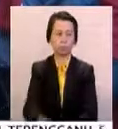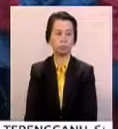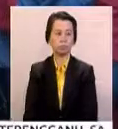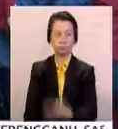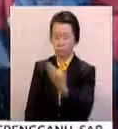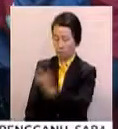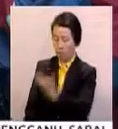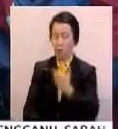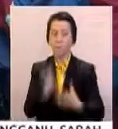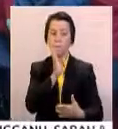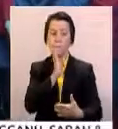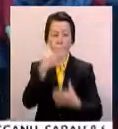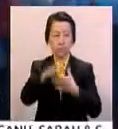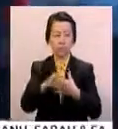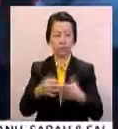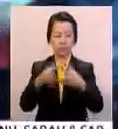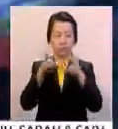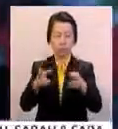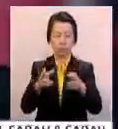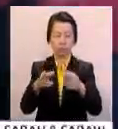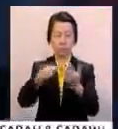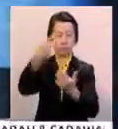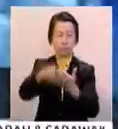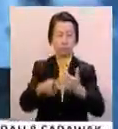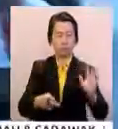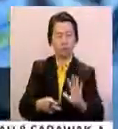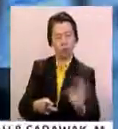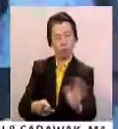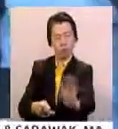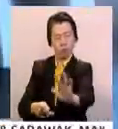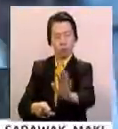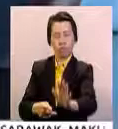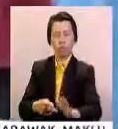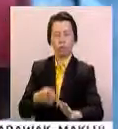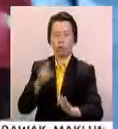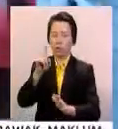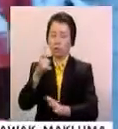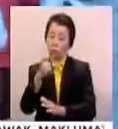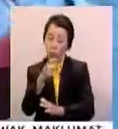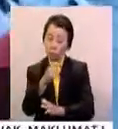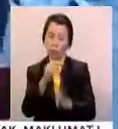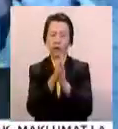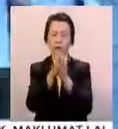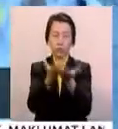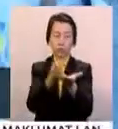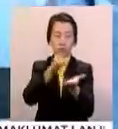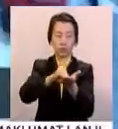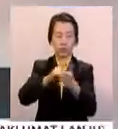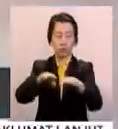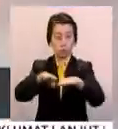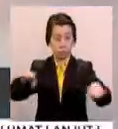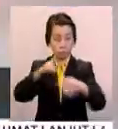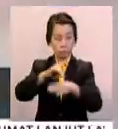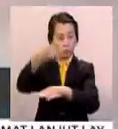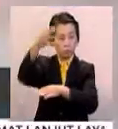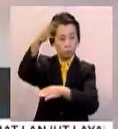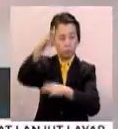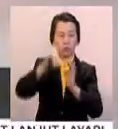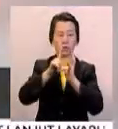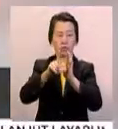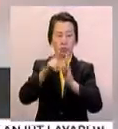Beliau berkata demikian selepas merasmikan program larian ulat buku U Pustaka di Dataran Merdeka. Logo Tahun Melawak